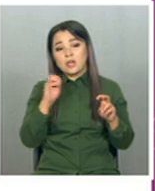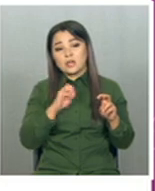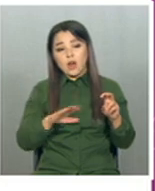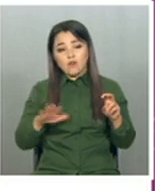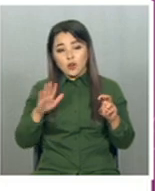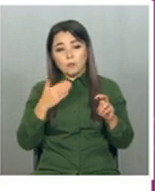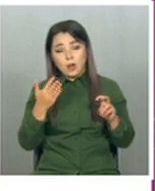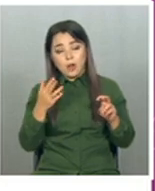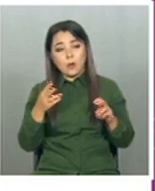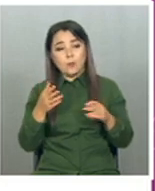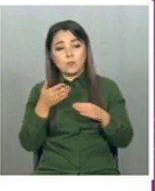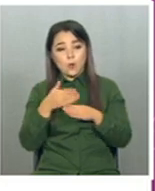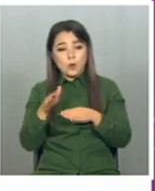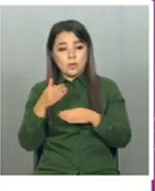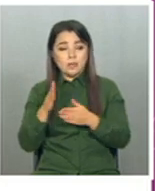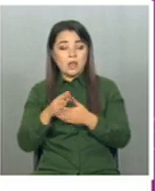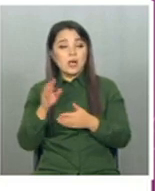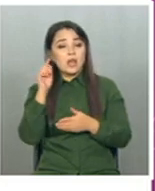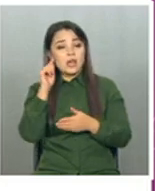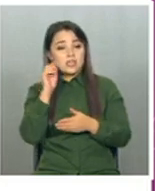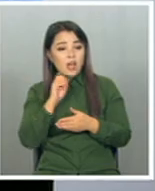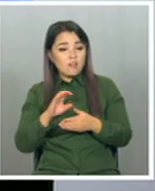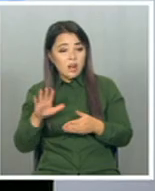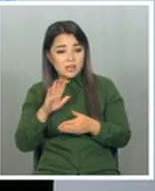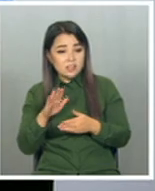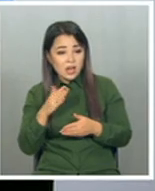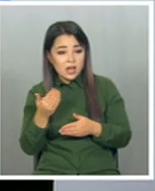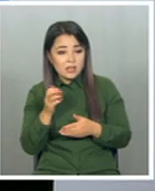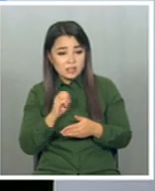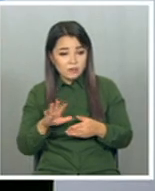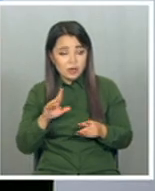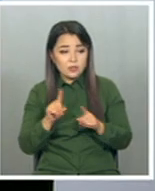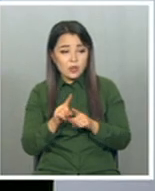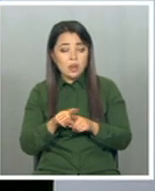Европа бөлікте орналасқан, Евразияның Европалық бөлігінде орналасқан.